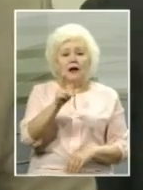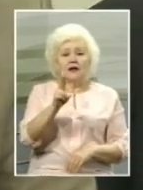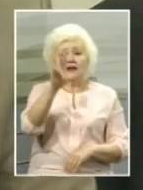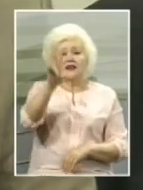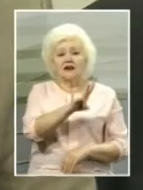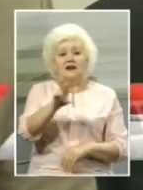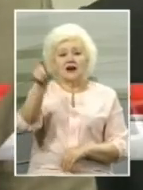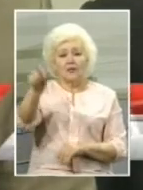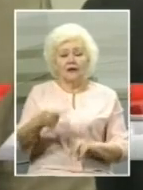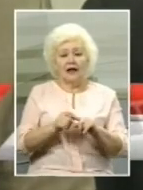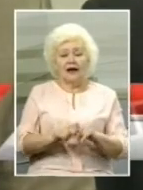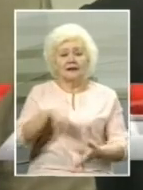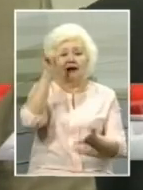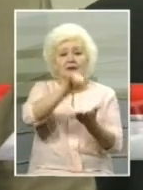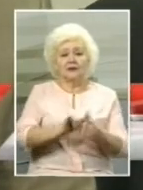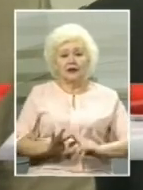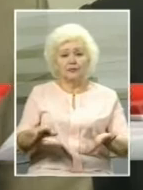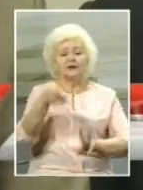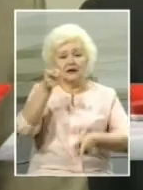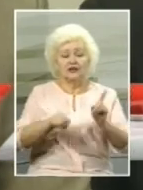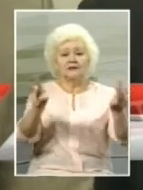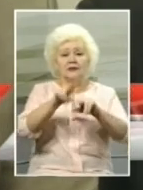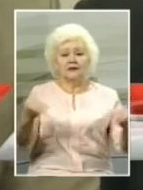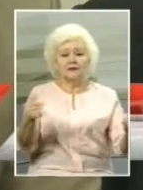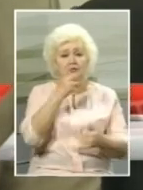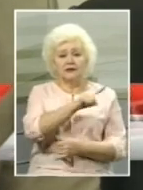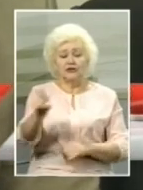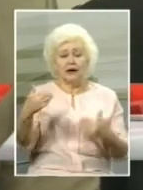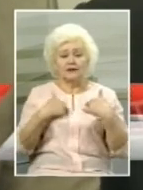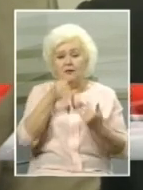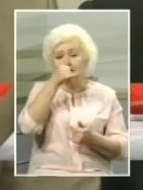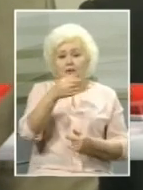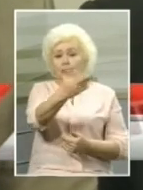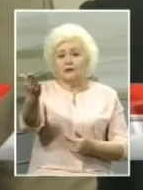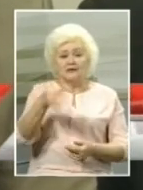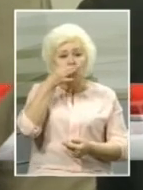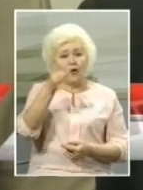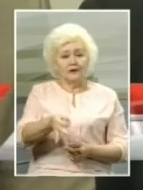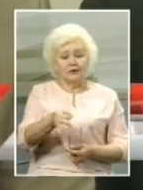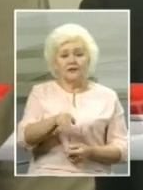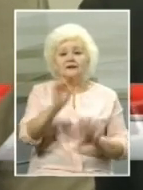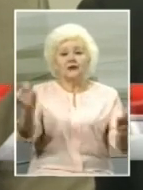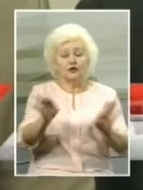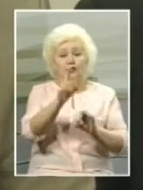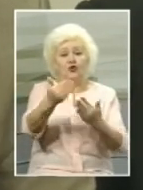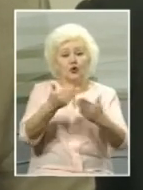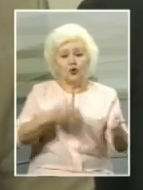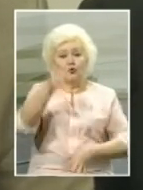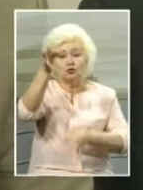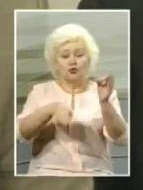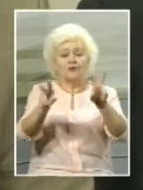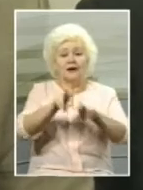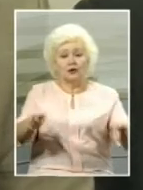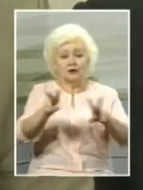то дане кримінальне провадження дійсно розслідувалось. На сьогоднішній час ми не можемо за нього відповісти нічого, оскільки досудове